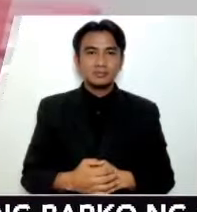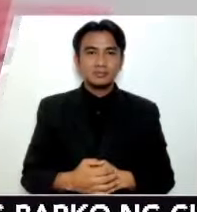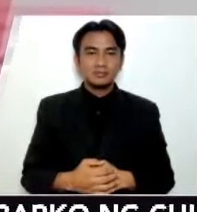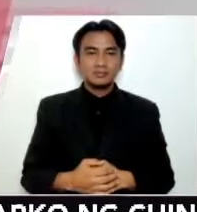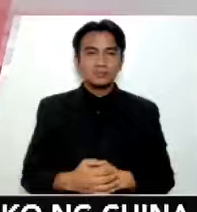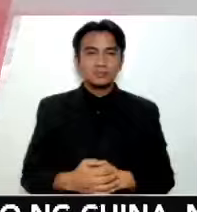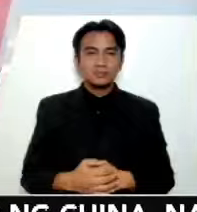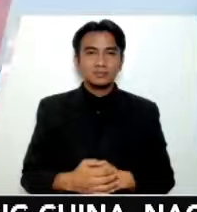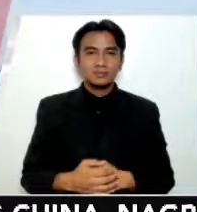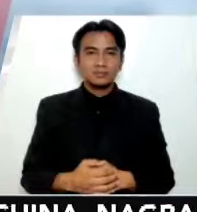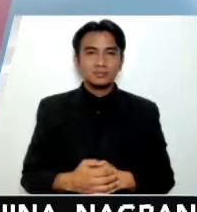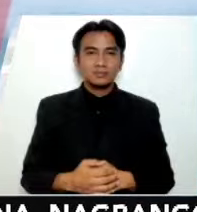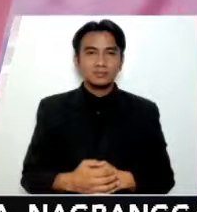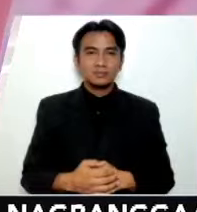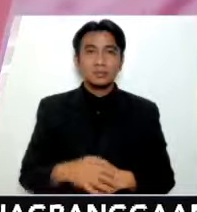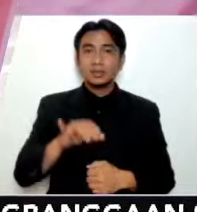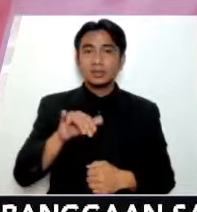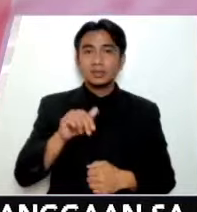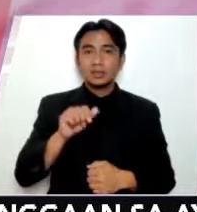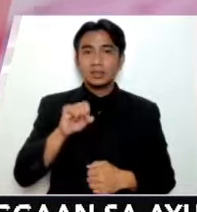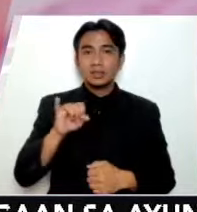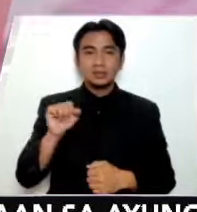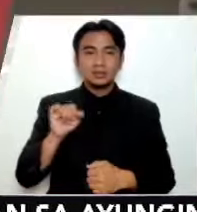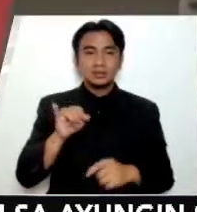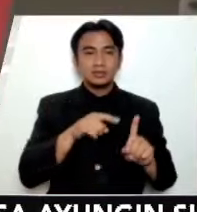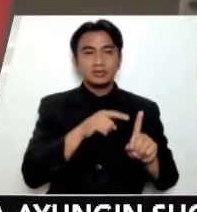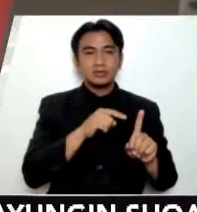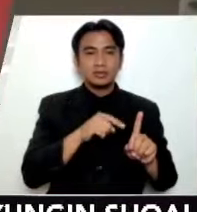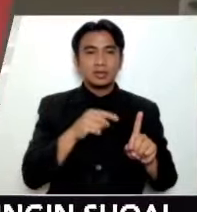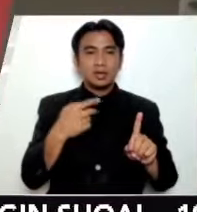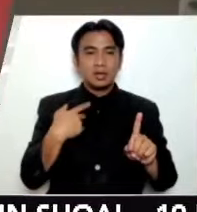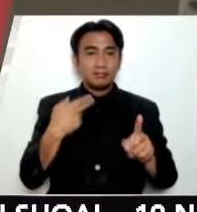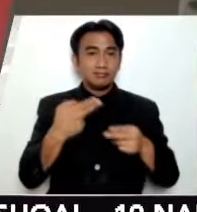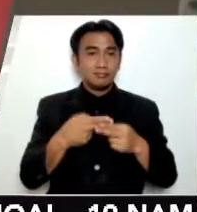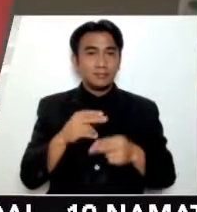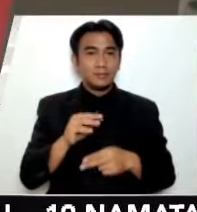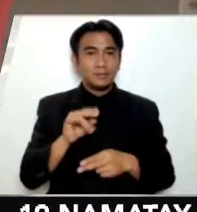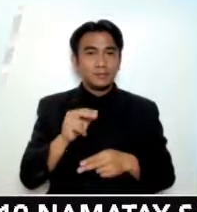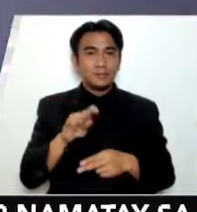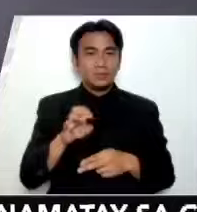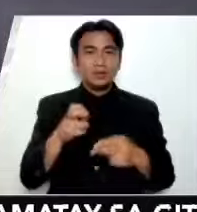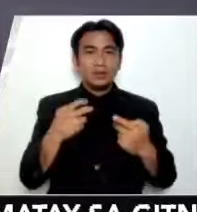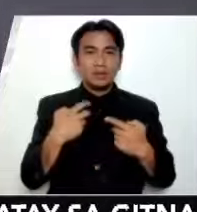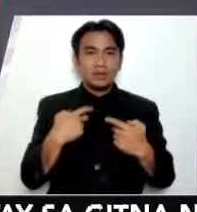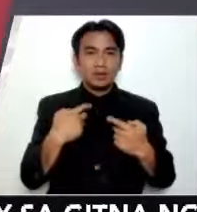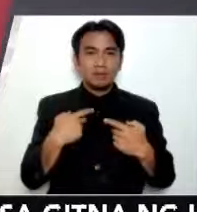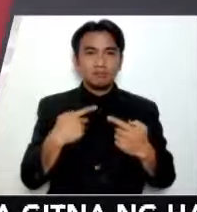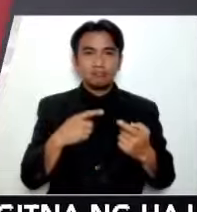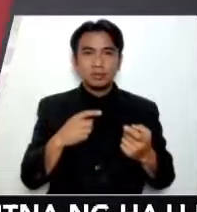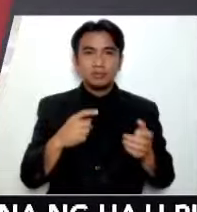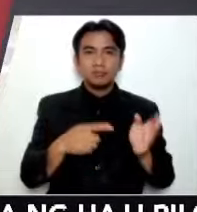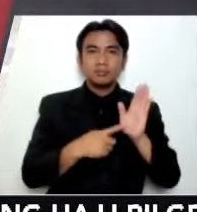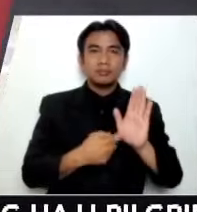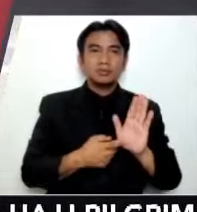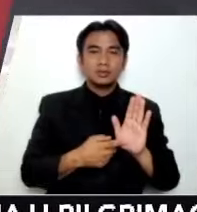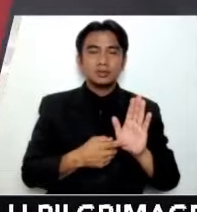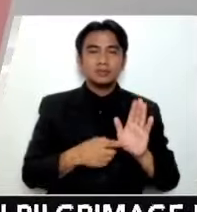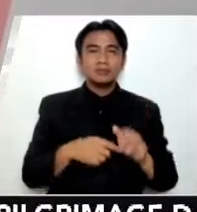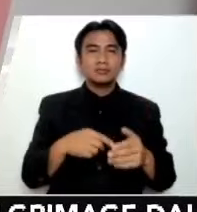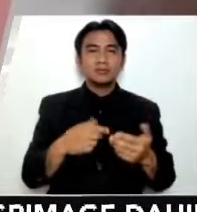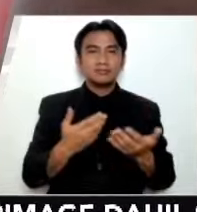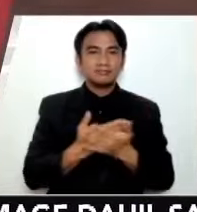Karakter niya si Pressman sa Black Rider na si Bane may bagong revelasyon bilang si Vanessa. Asia's Limitless star Julian San